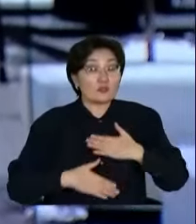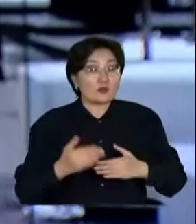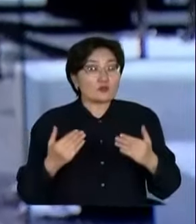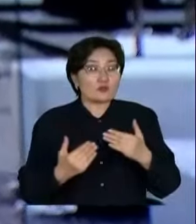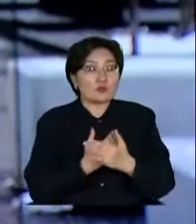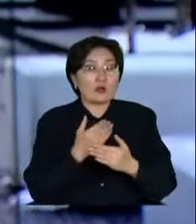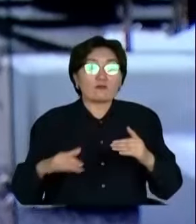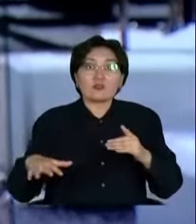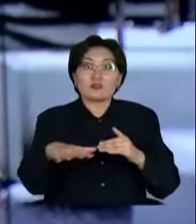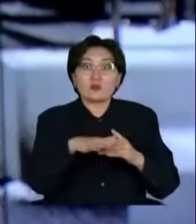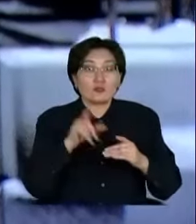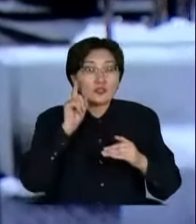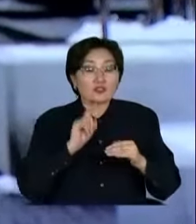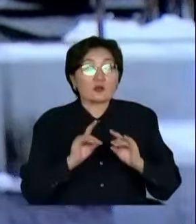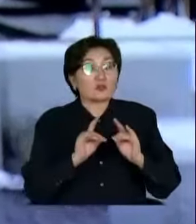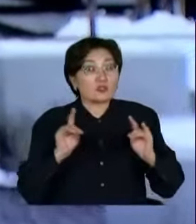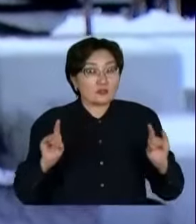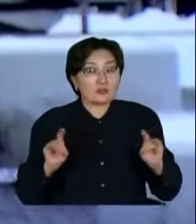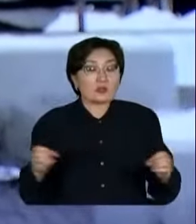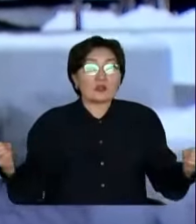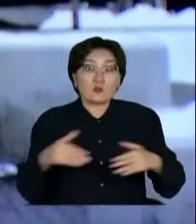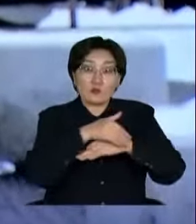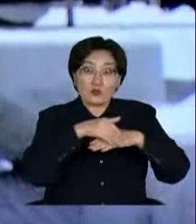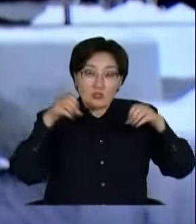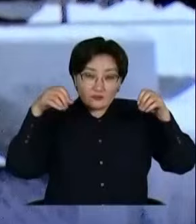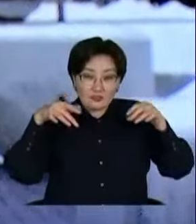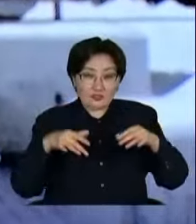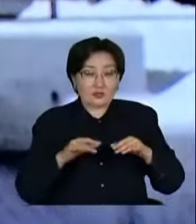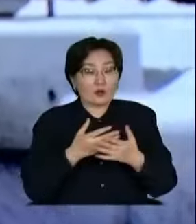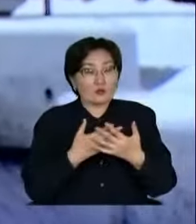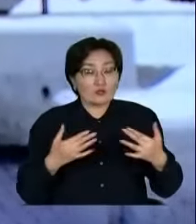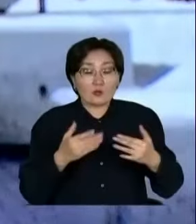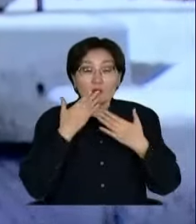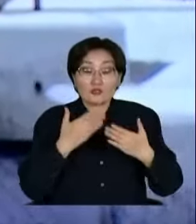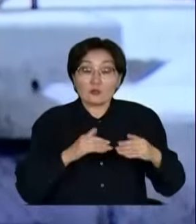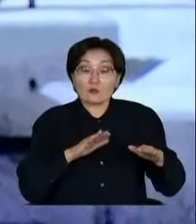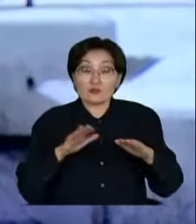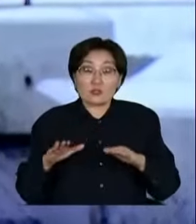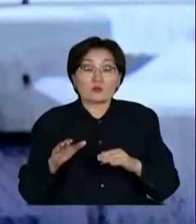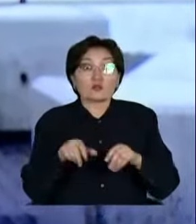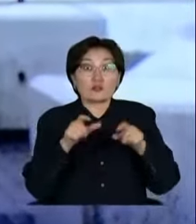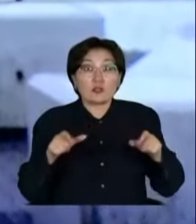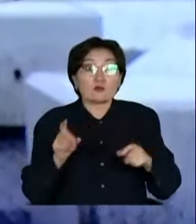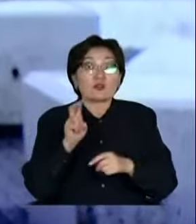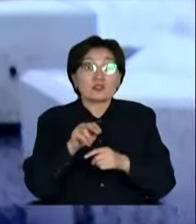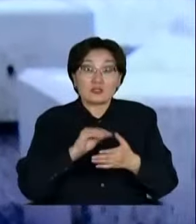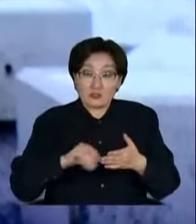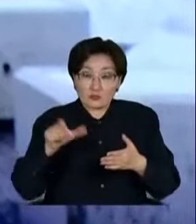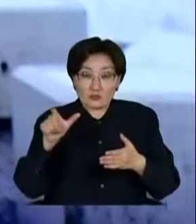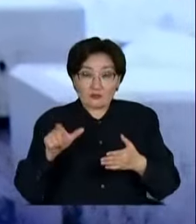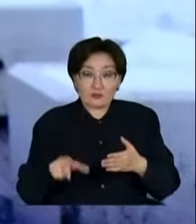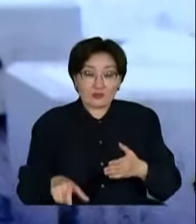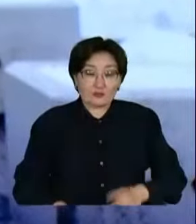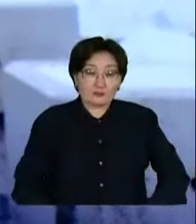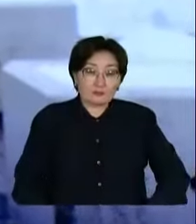новая брусчатка, комфортные скамейки, яркое освещение и не только. На излюбленном месте горожан побывал наш корреспондент